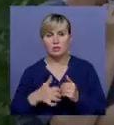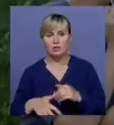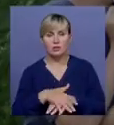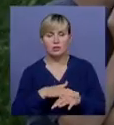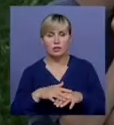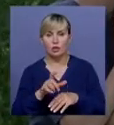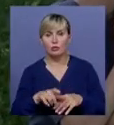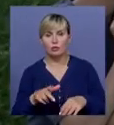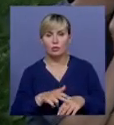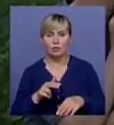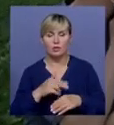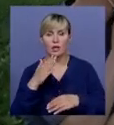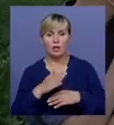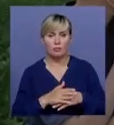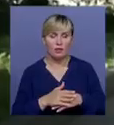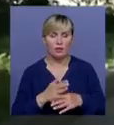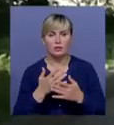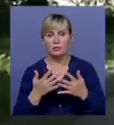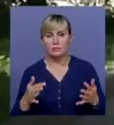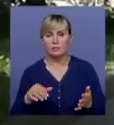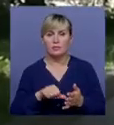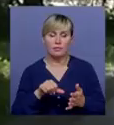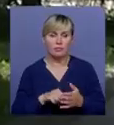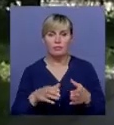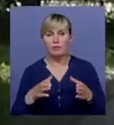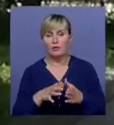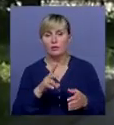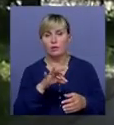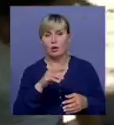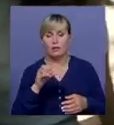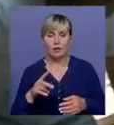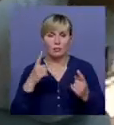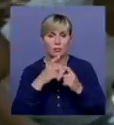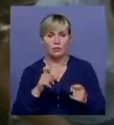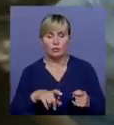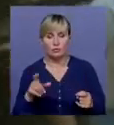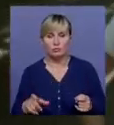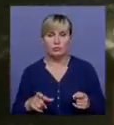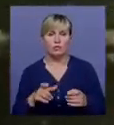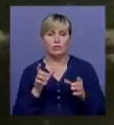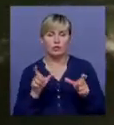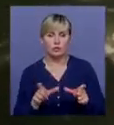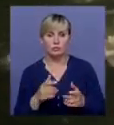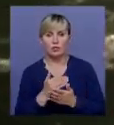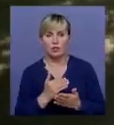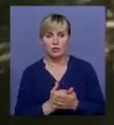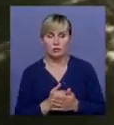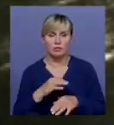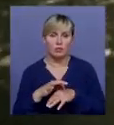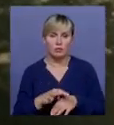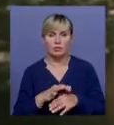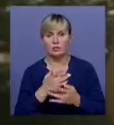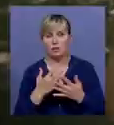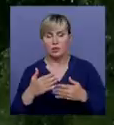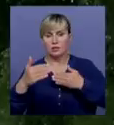населения. Сотрудники полиции, акимата, санэпидемиологи и представители партии Нур Отан призывают горожан соблюдать режим карантина, носить маски и придерживаться